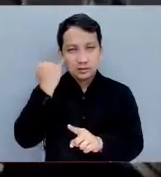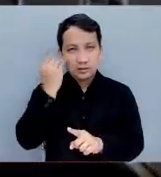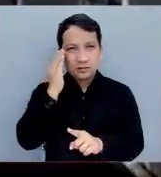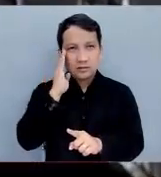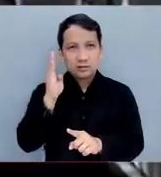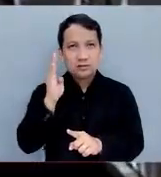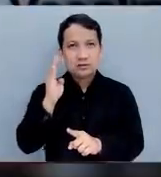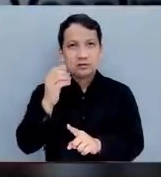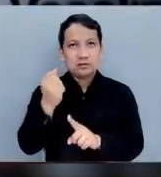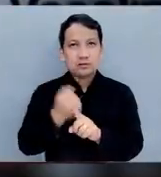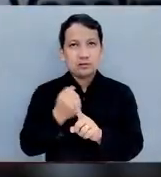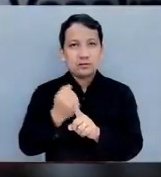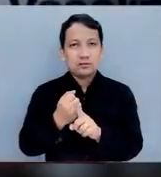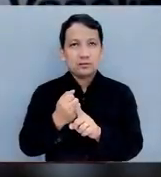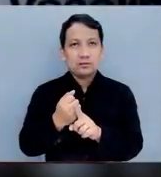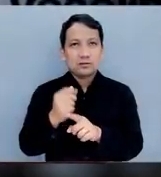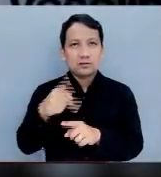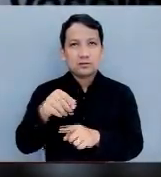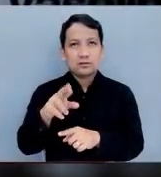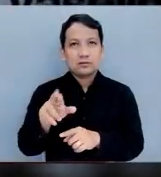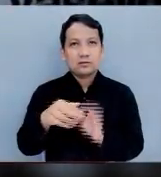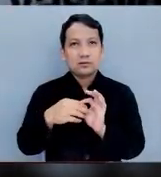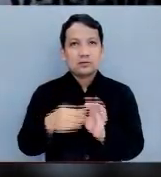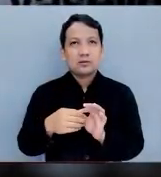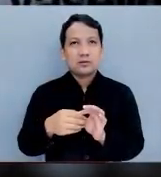ang September cover ng Preview Magazine.